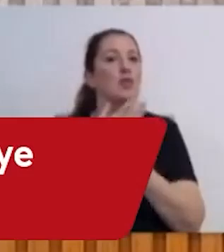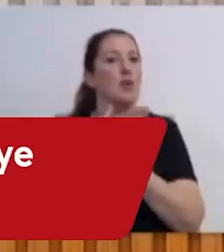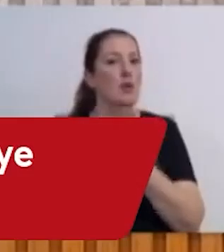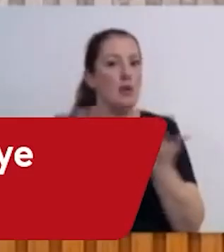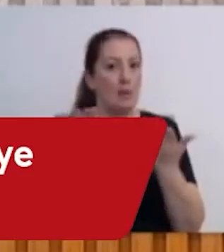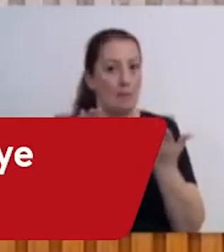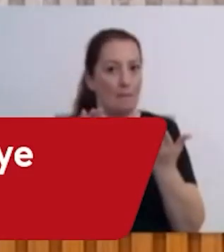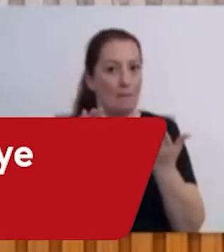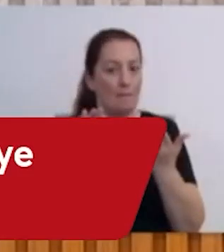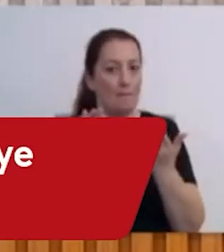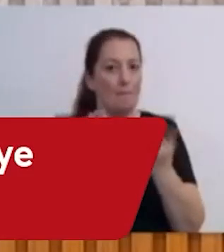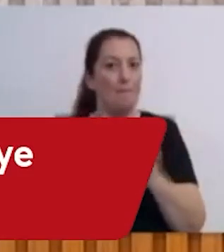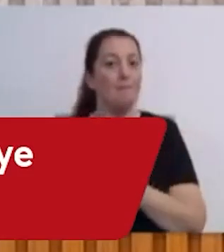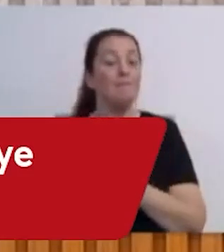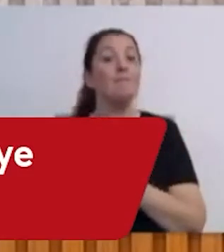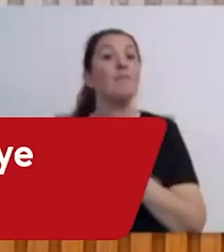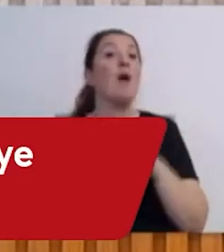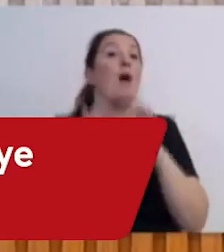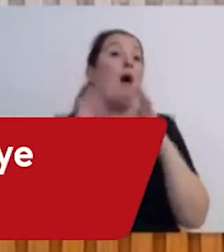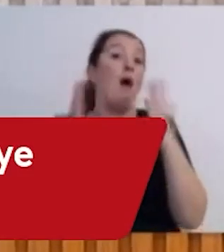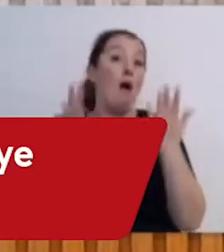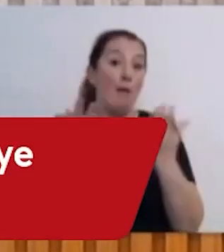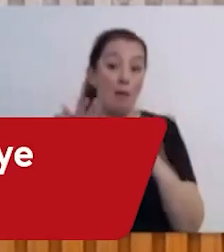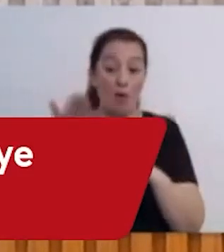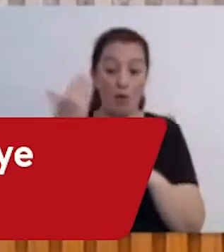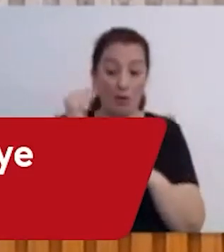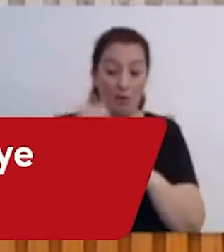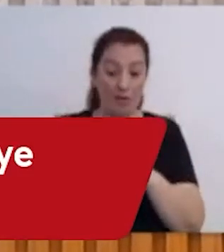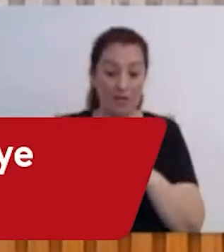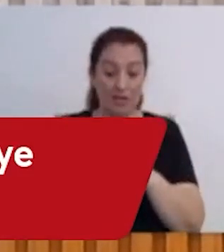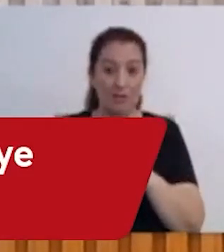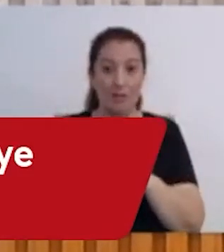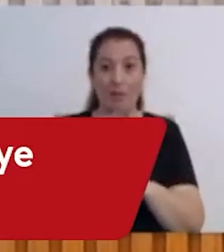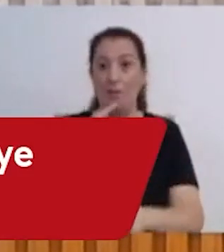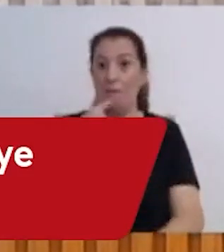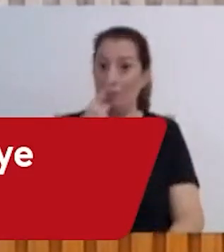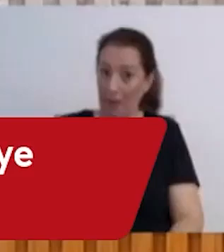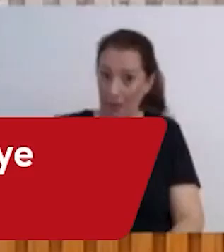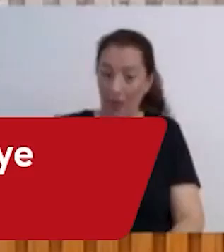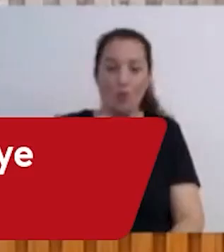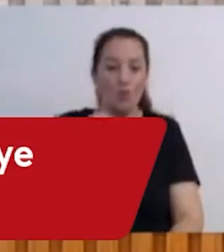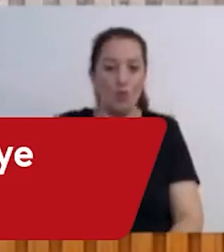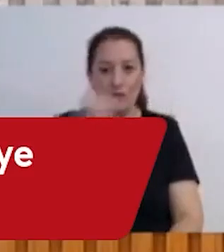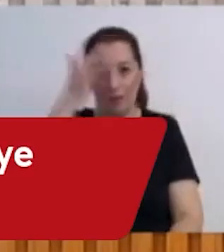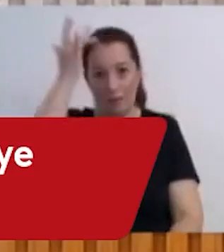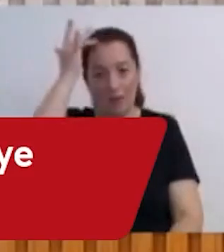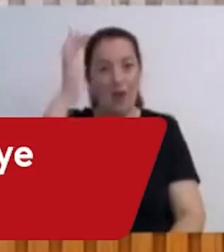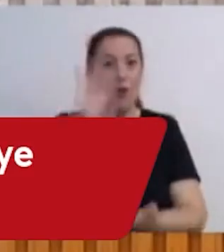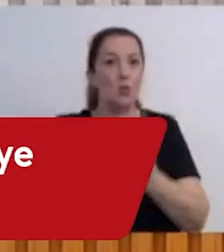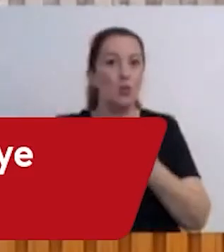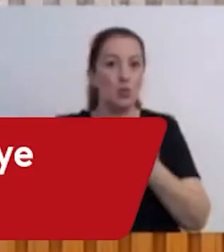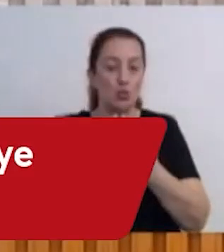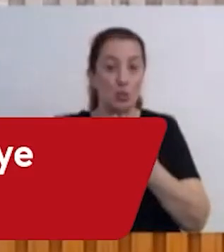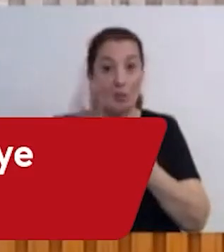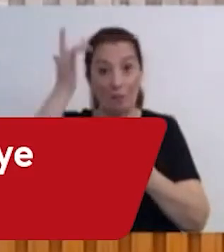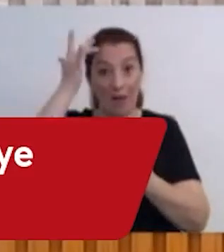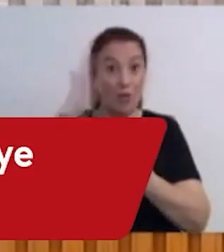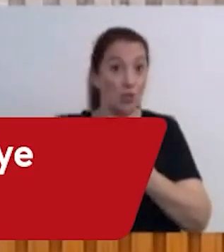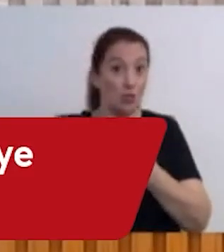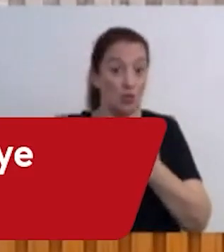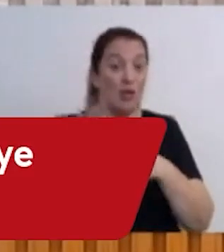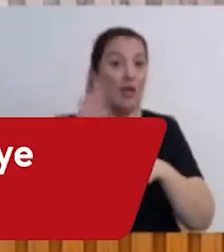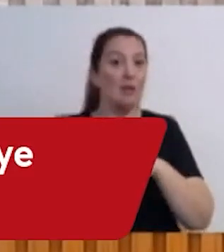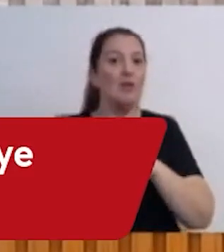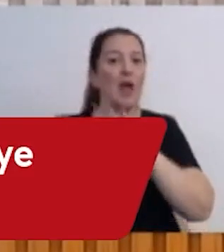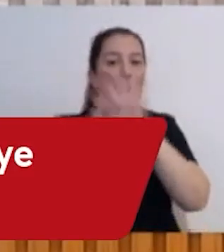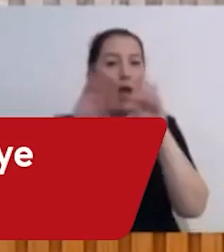ediyorum. Yalnız geçmiş meclislerde de ifade etmiştim. Burası Beylikdüzü. Beylikdüzü'nde yapacağımız